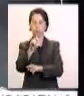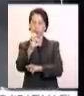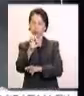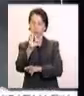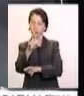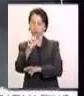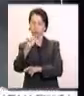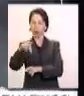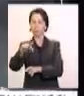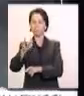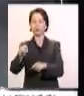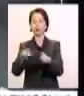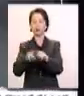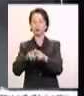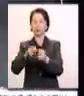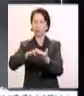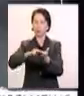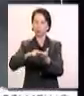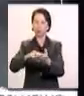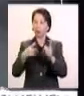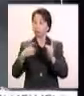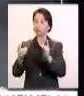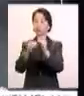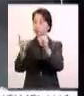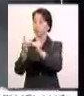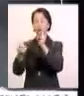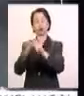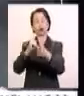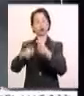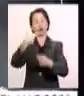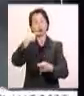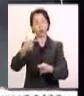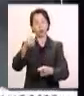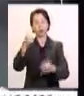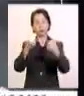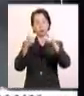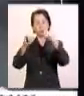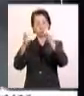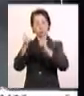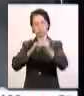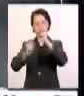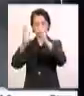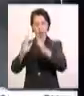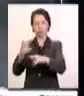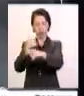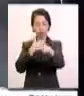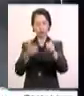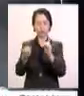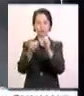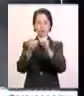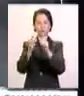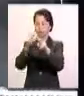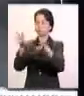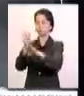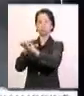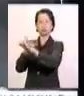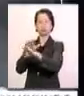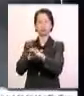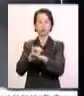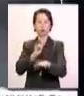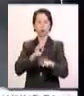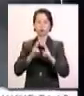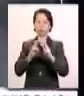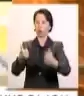contohnya pada malam ni, saya dapat jumpa banyak kawan-kawan dari yang lama-lama hati-hati dan support pada malam ni kan. Saya nampak tadi ramai kan. Jadi saya